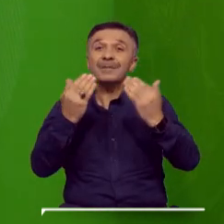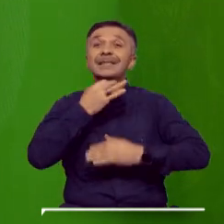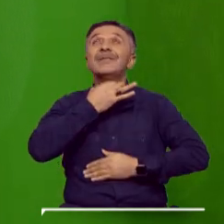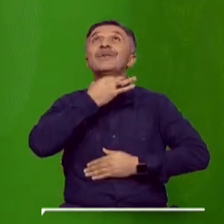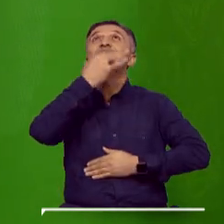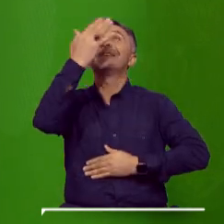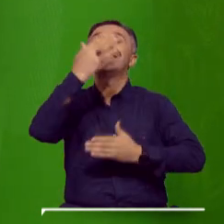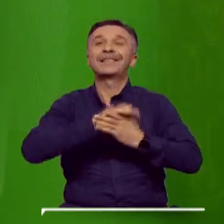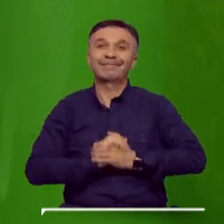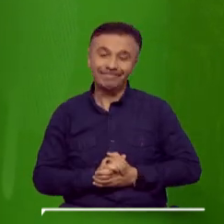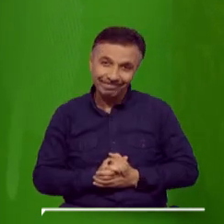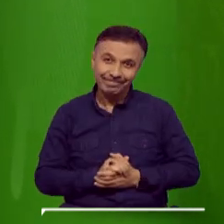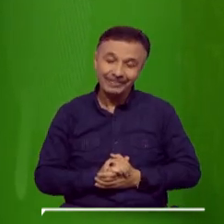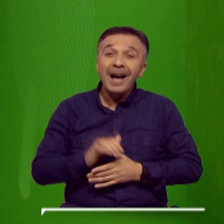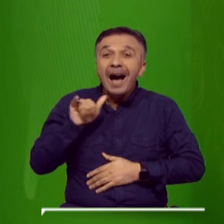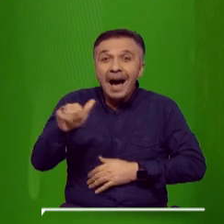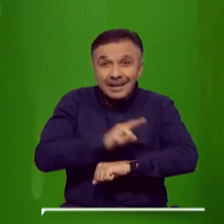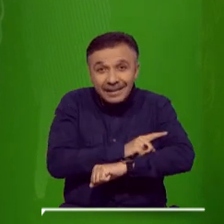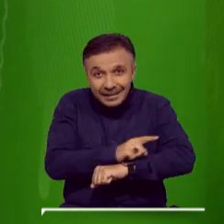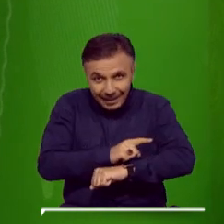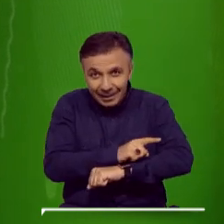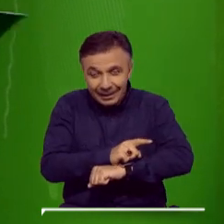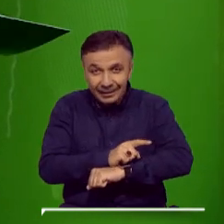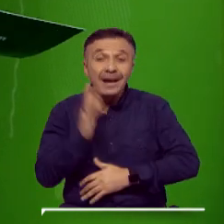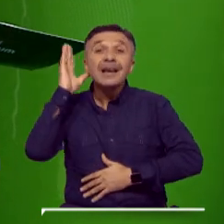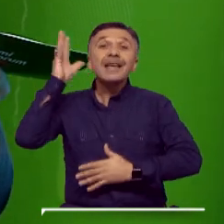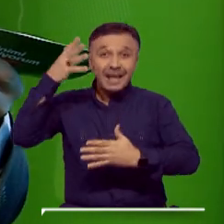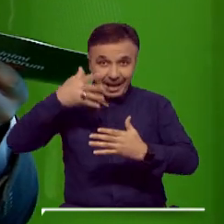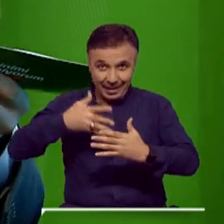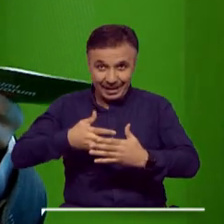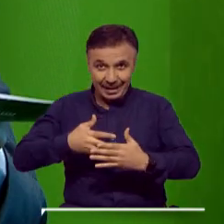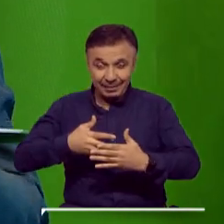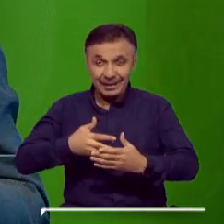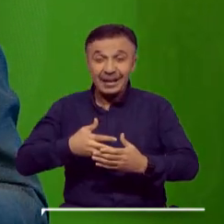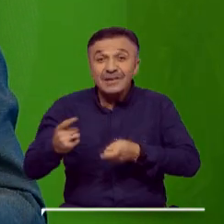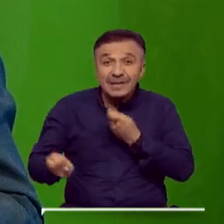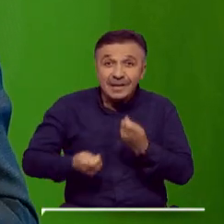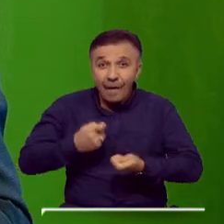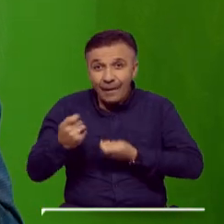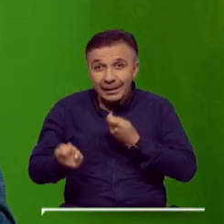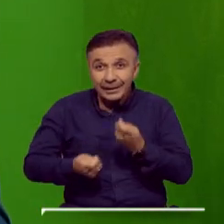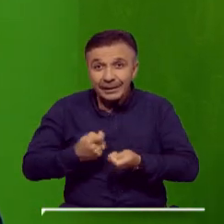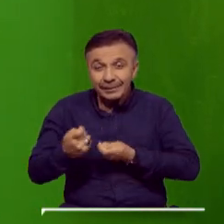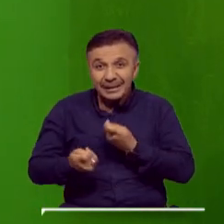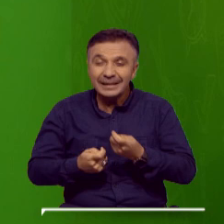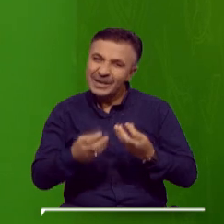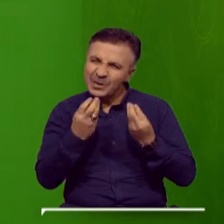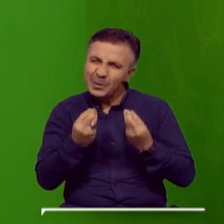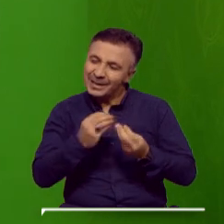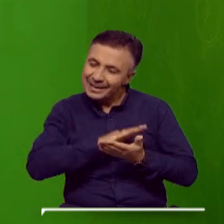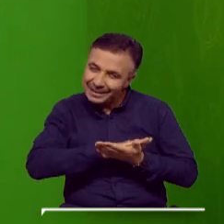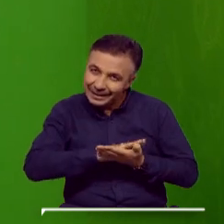şükrederiz. Aynı zamanda ibadetlerimiz, davranışlarımız